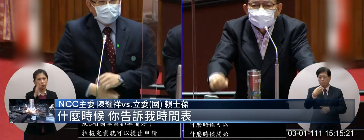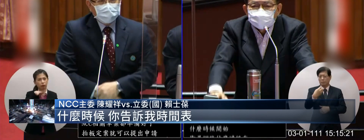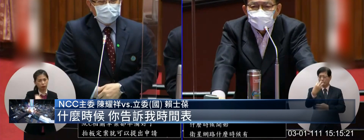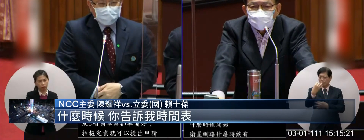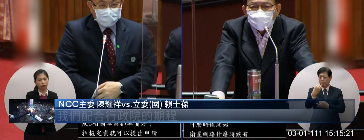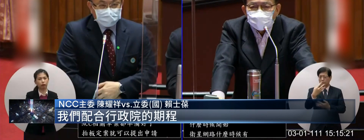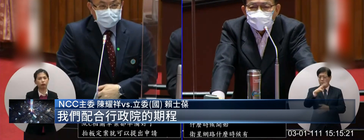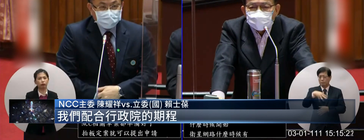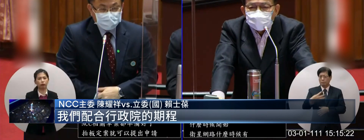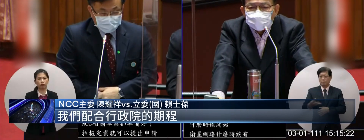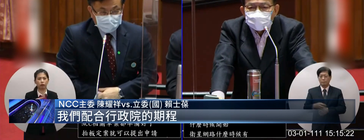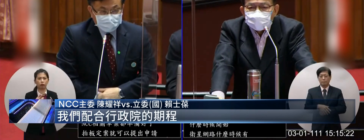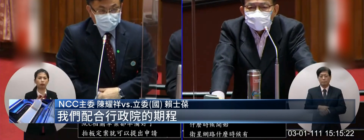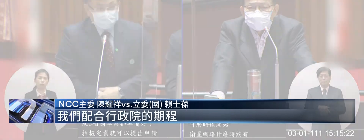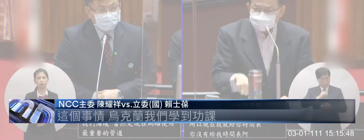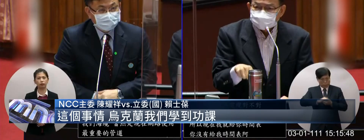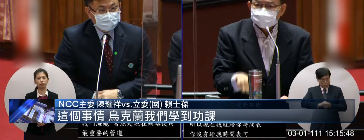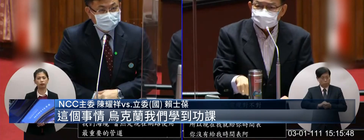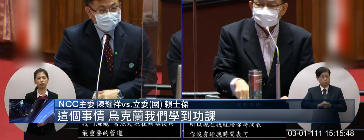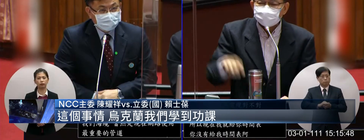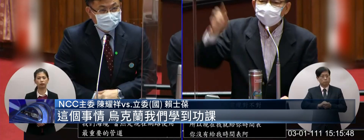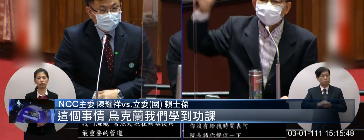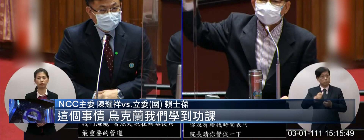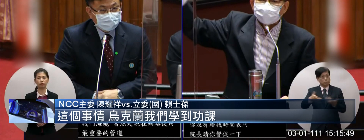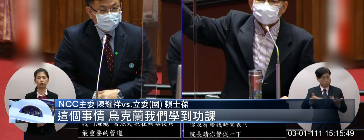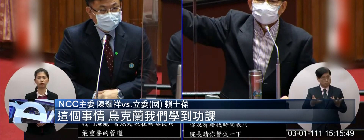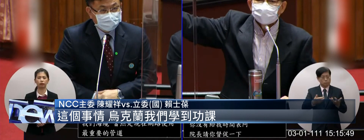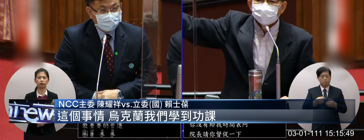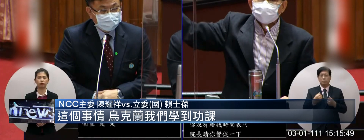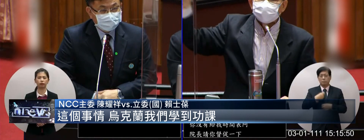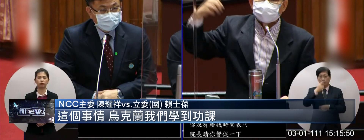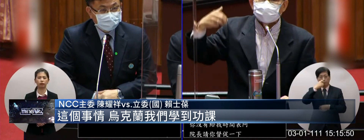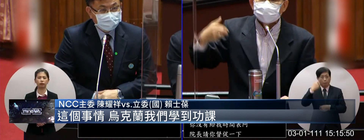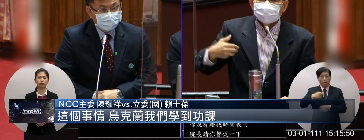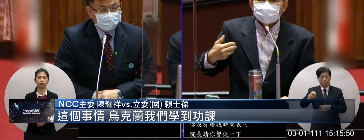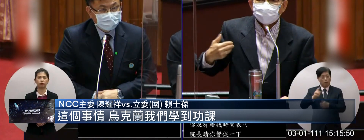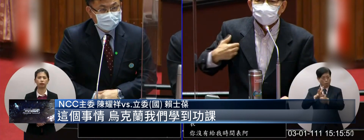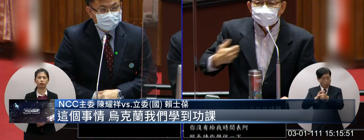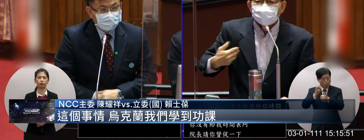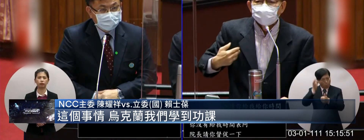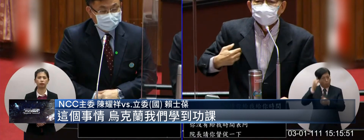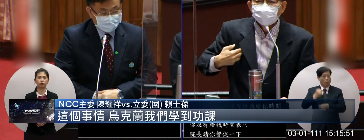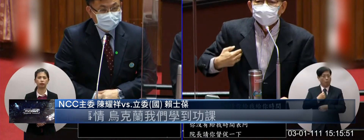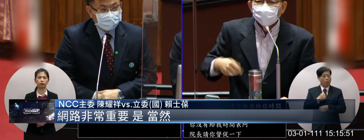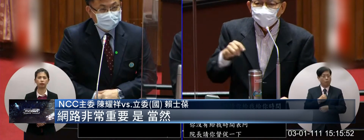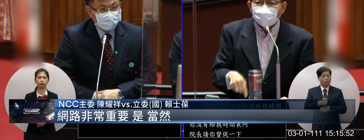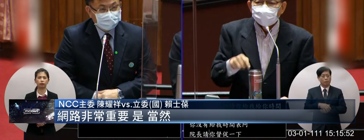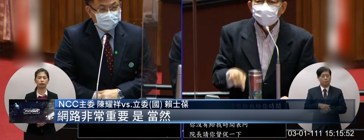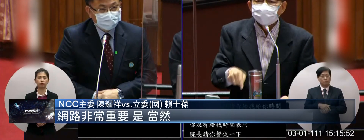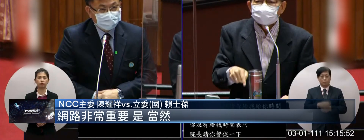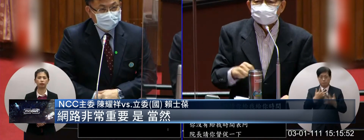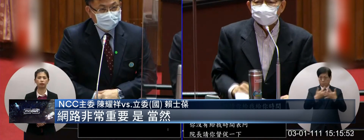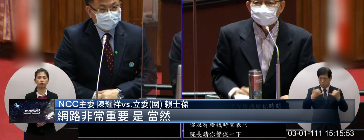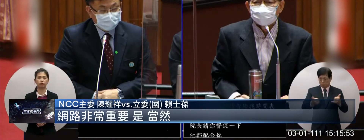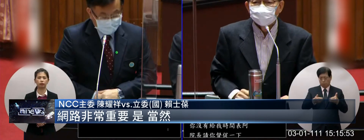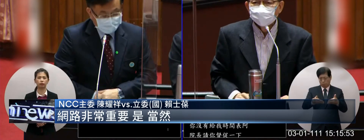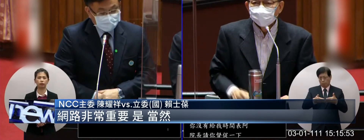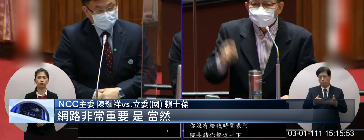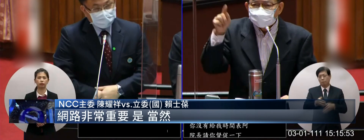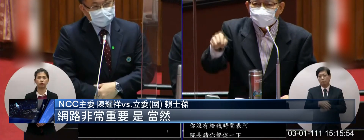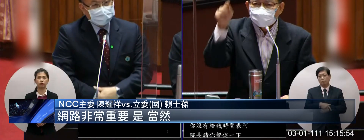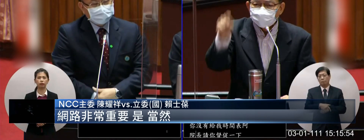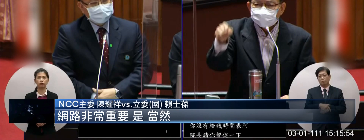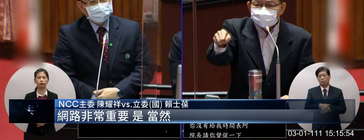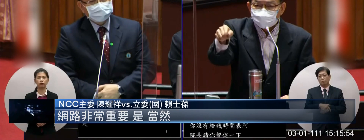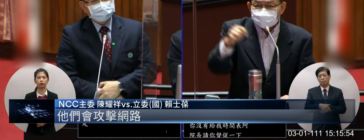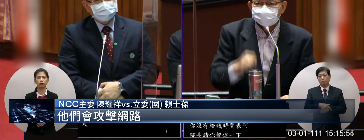间表嘛。 我们配合行政院的启程。 这个事情，乌克兰我们学到功课。网络非常重要， 是